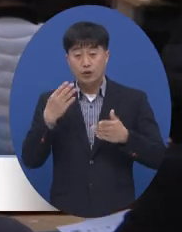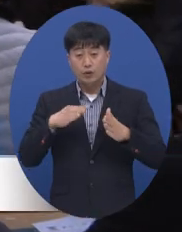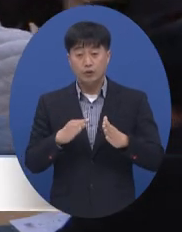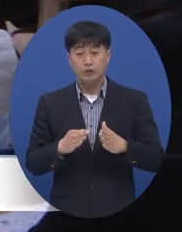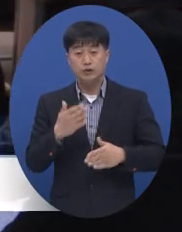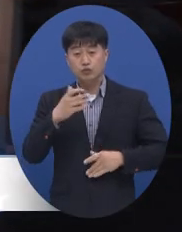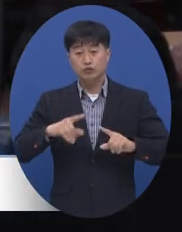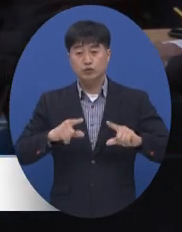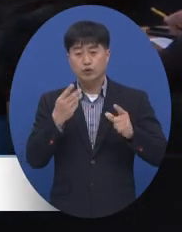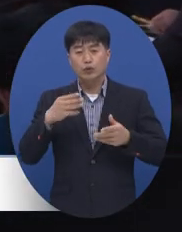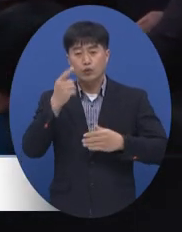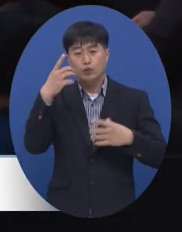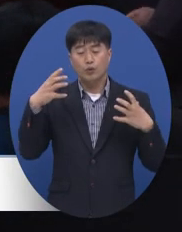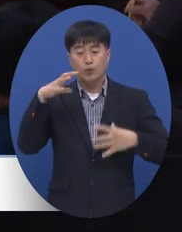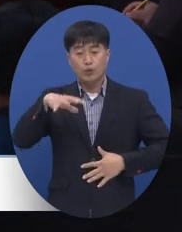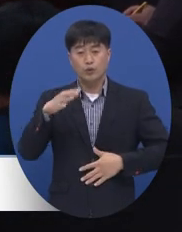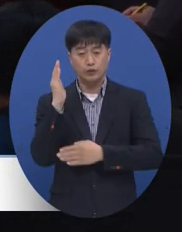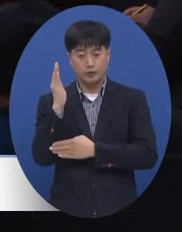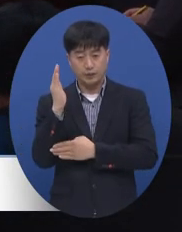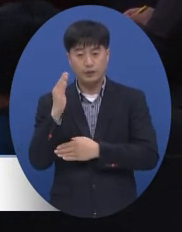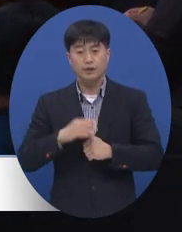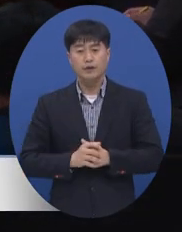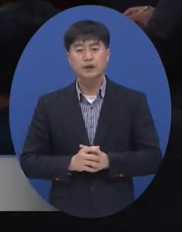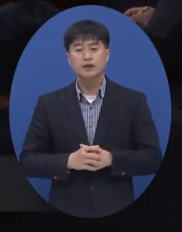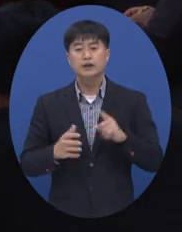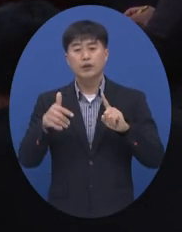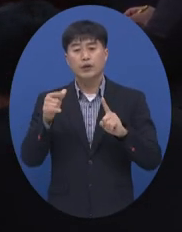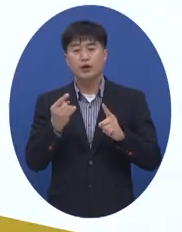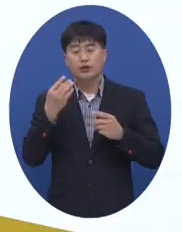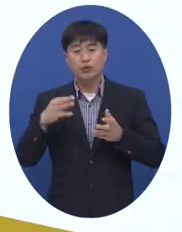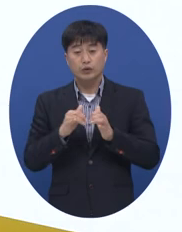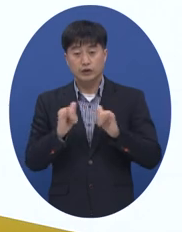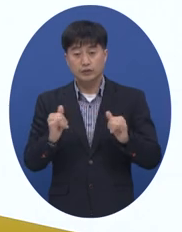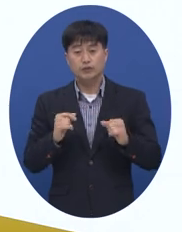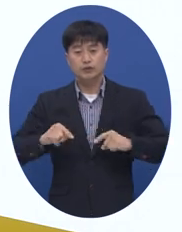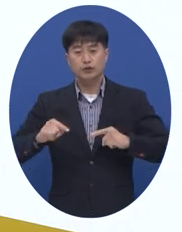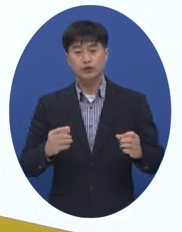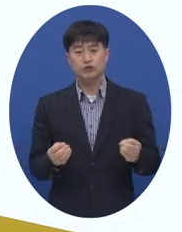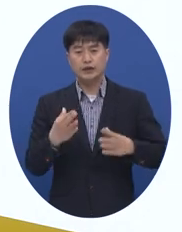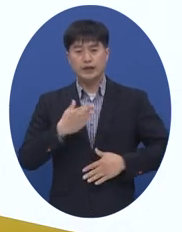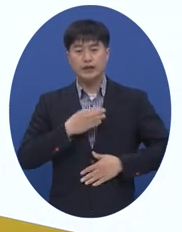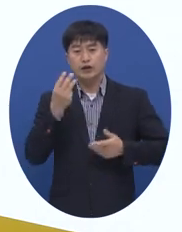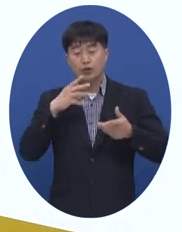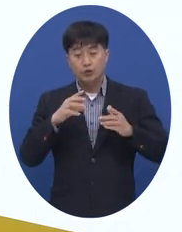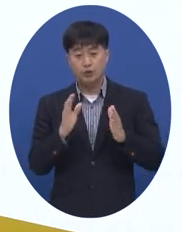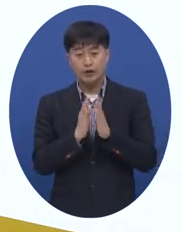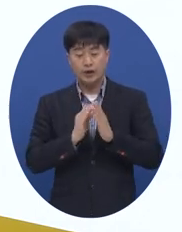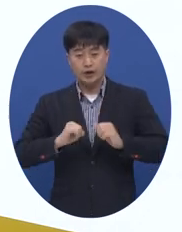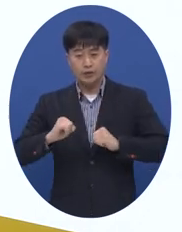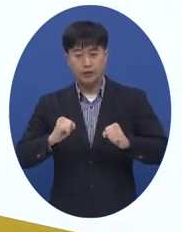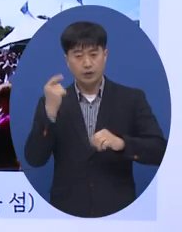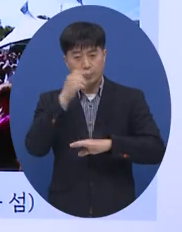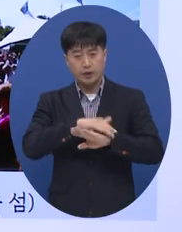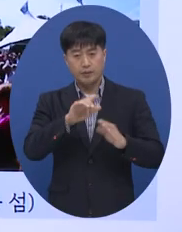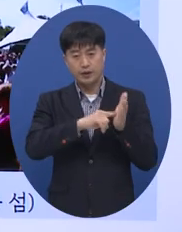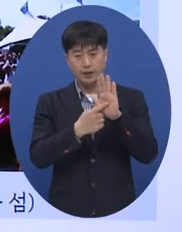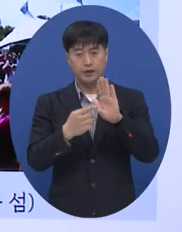경기도는 19일 경기도청에서 브리핑을 열고 제1회 경기도민 정책축제 나의 경기도 실행 계획을